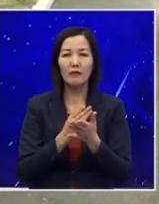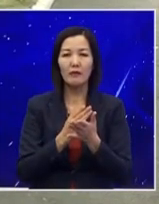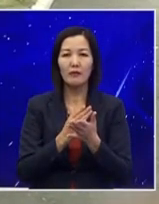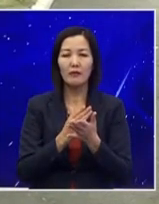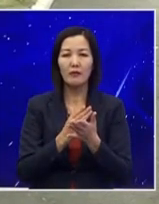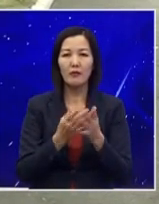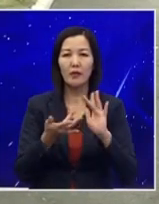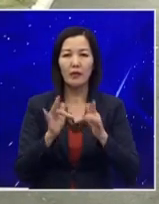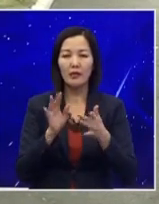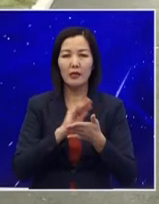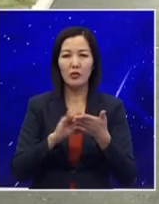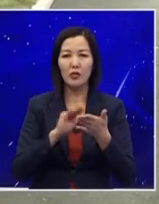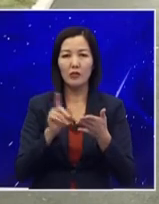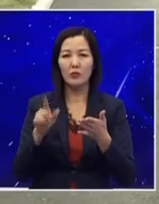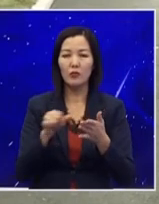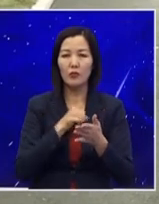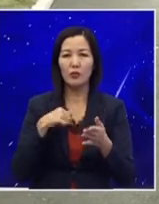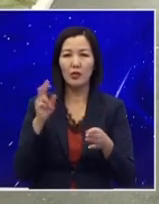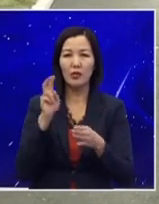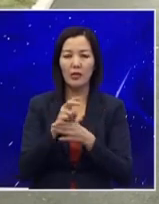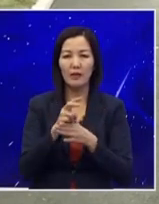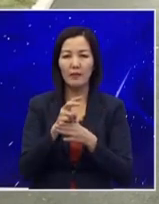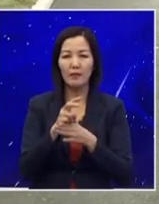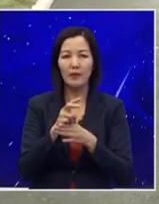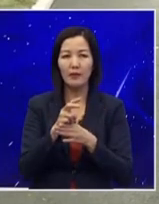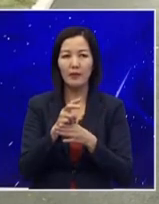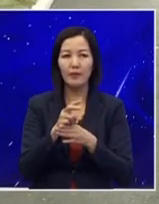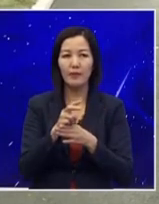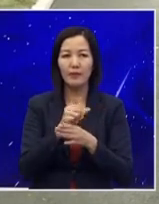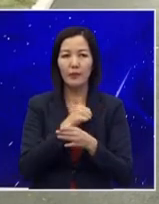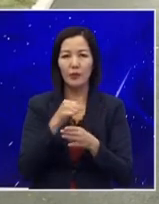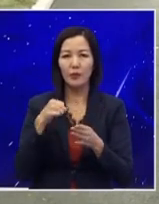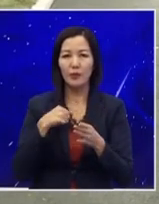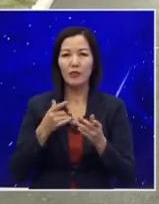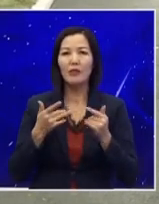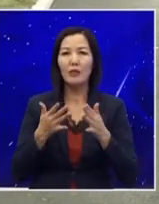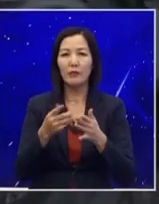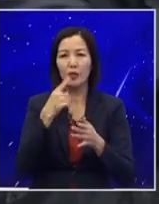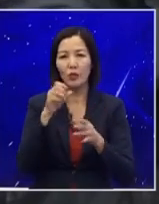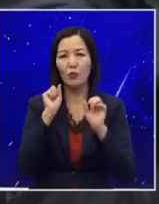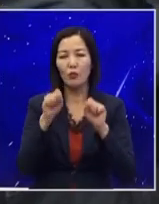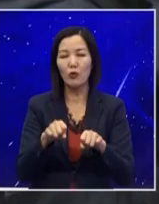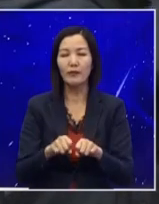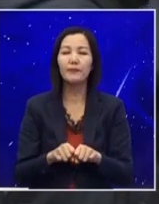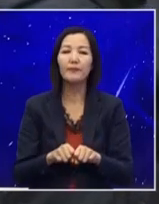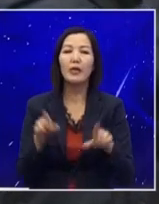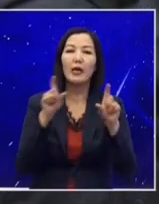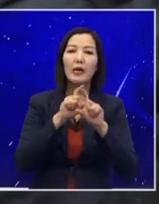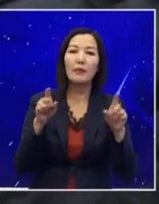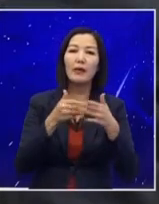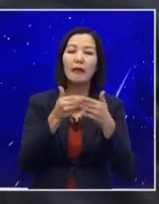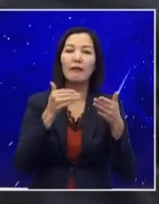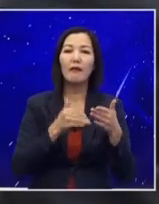өз общественниктер бәрі келіп, өшірге келіп, өздерін талаптарын айтуына болады. Басқарма ғимаратының